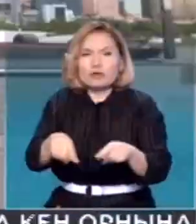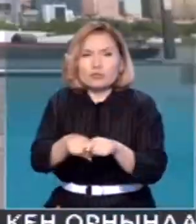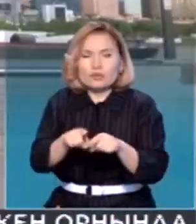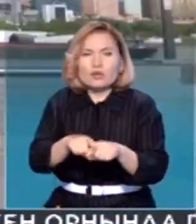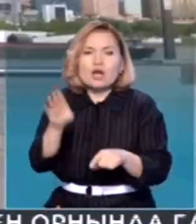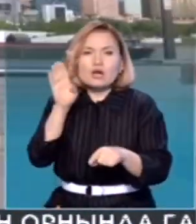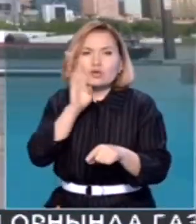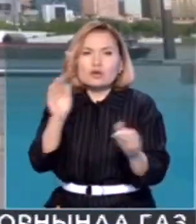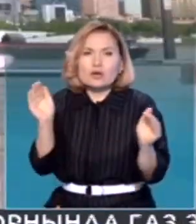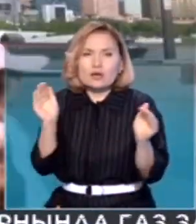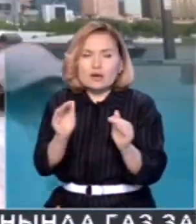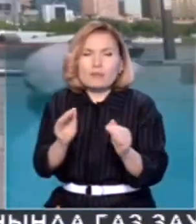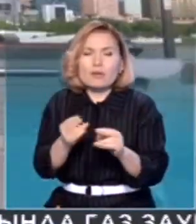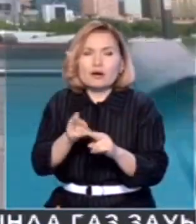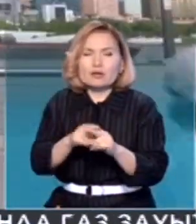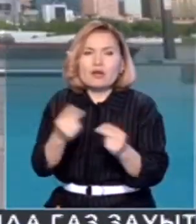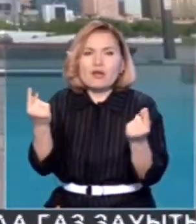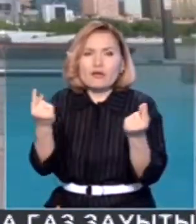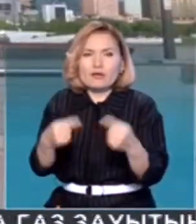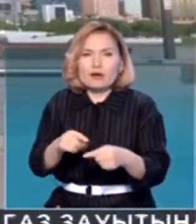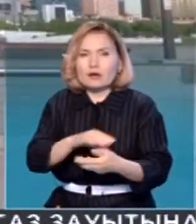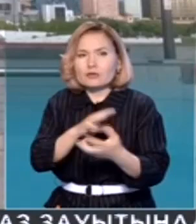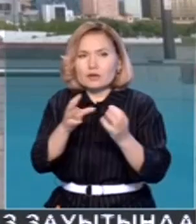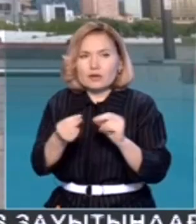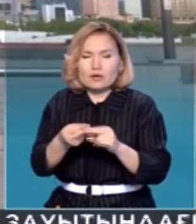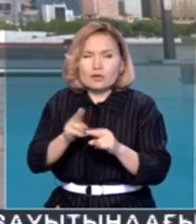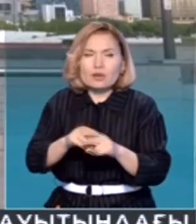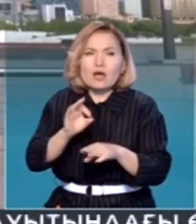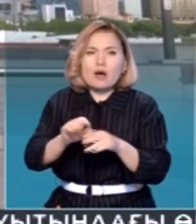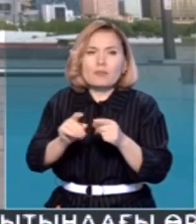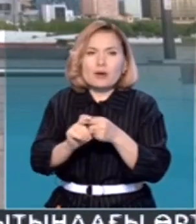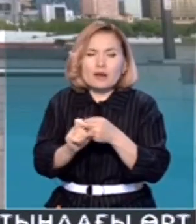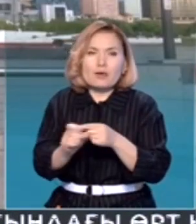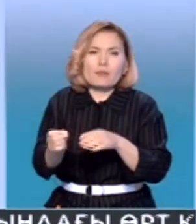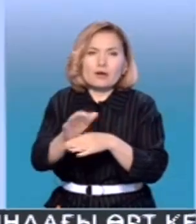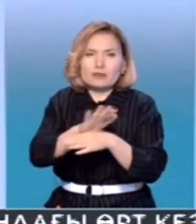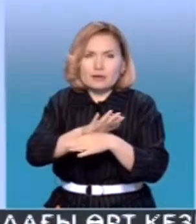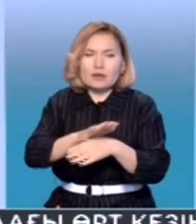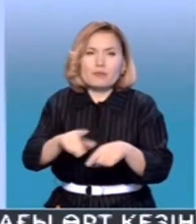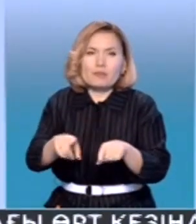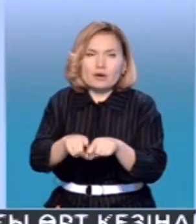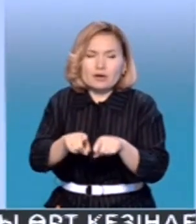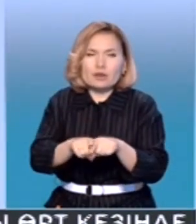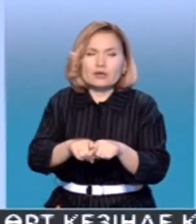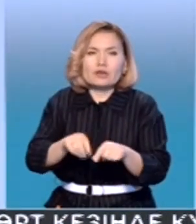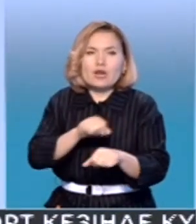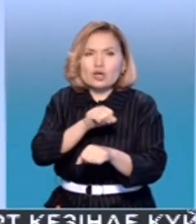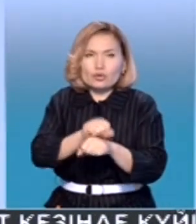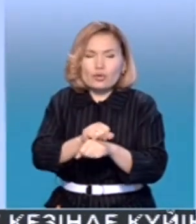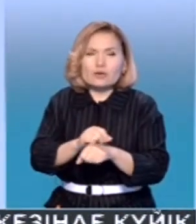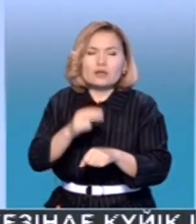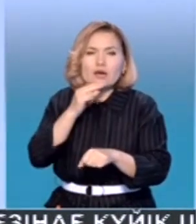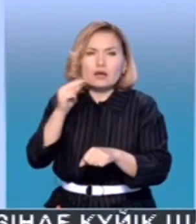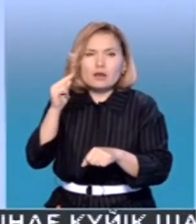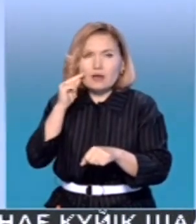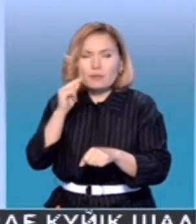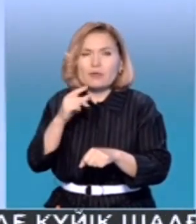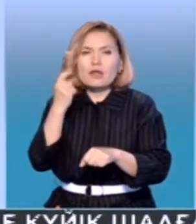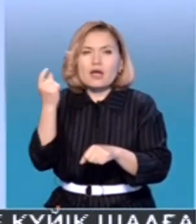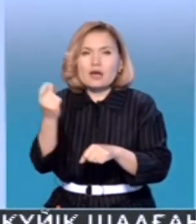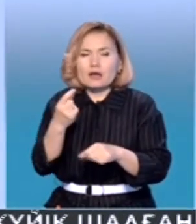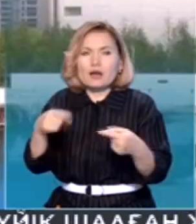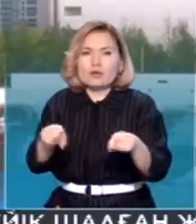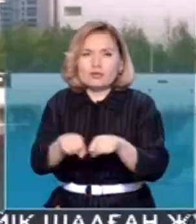қурап, инфляция шарықтайды деген болжам бар. Бұның нәтижесінде коронавирус пандемиясынан енді ғана ешейіп келе жатқан экономиканың